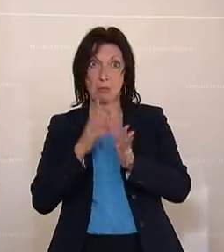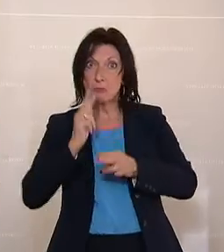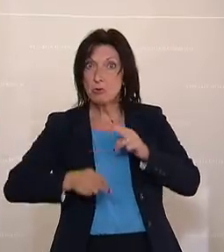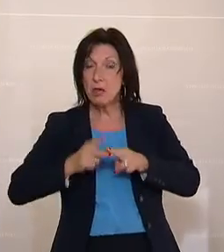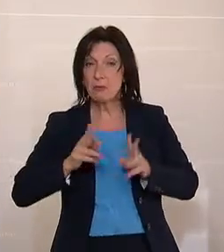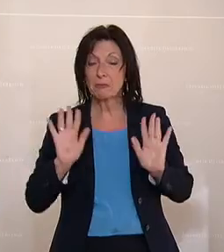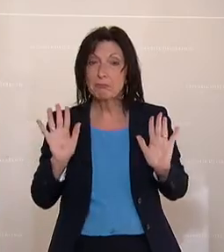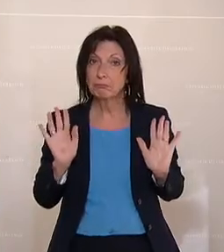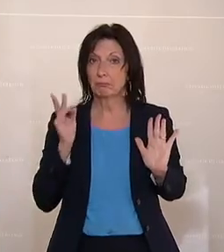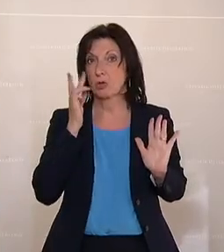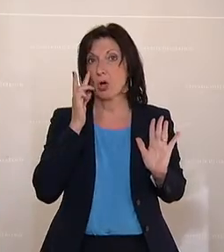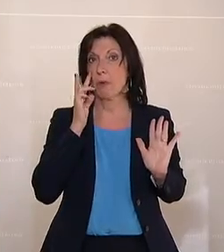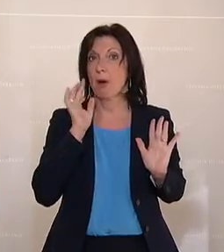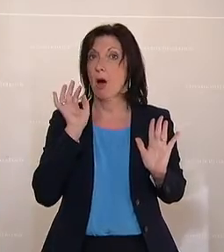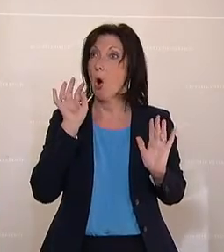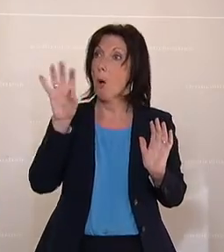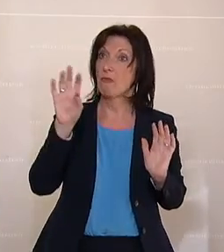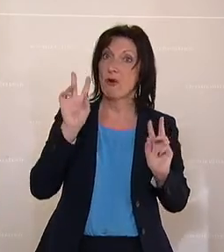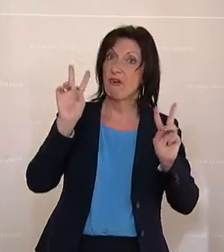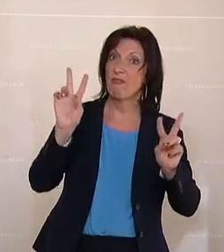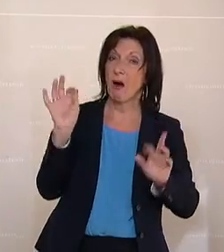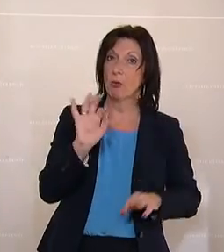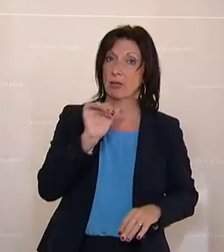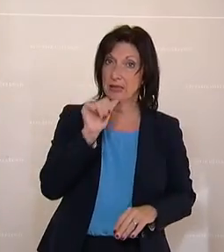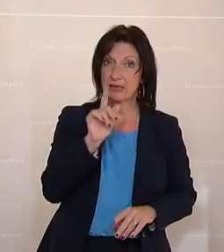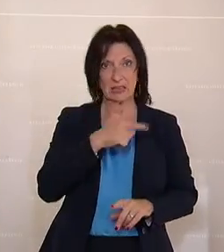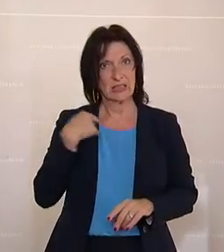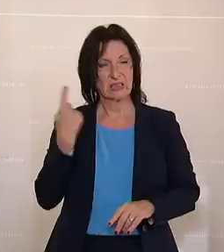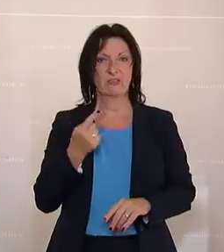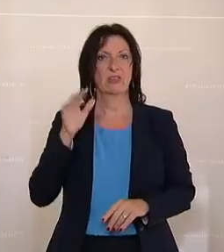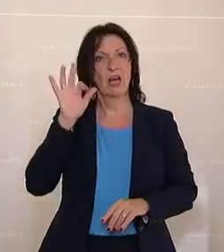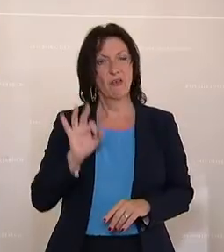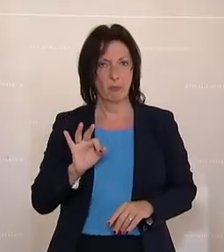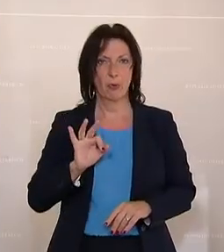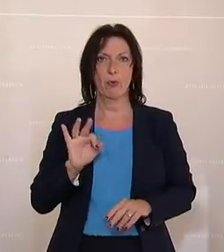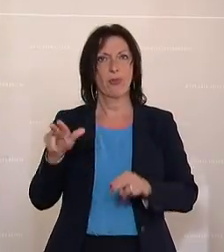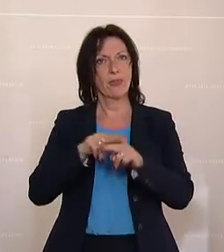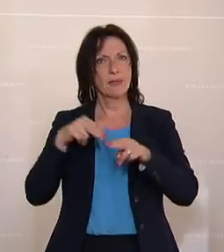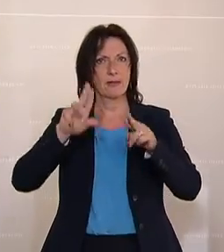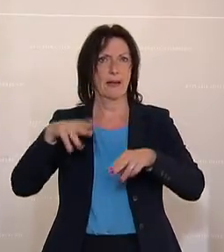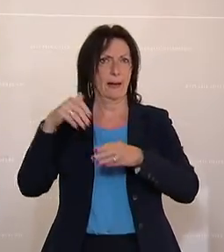sich diese und andere Vorwürfe bestätigen. Wir als freiheitliche Fraktion im Nationalrat